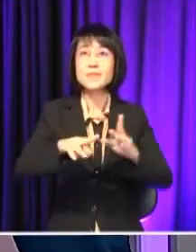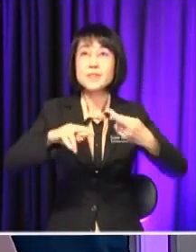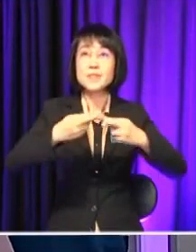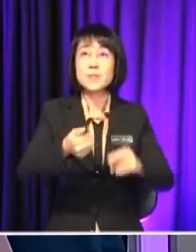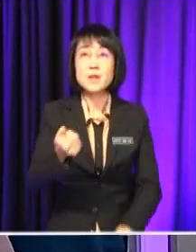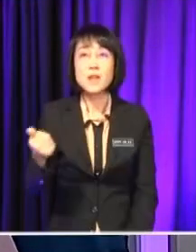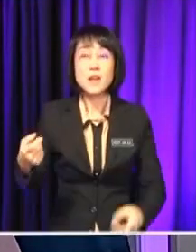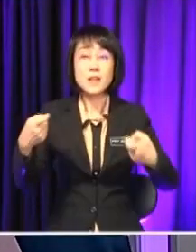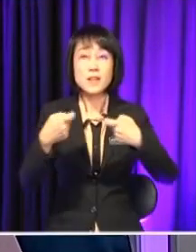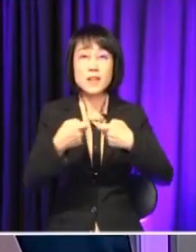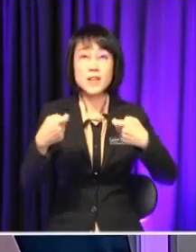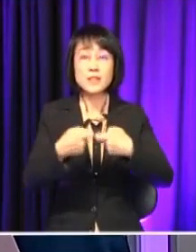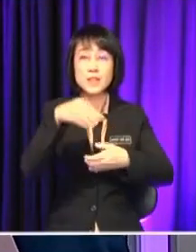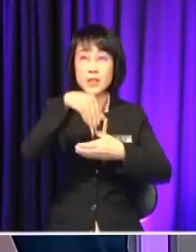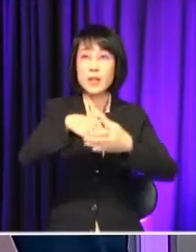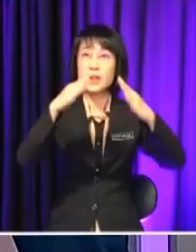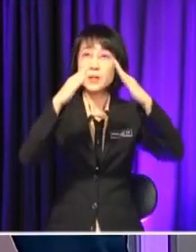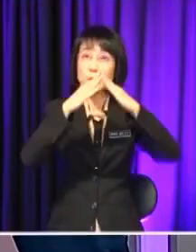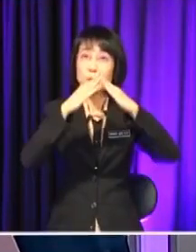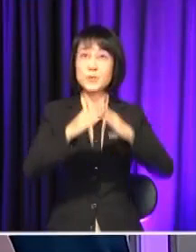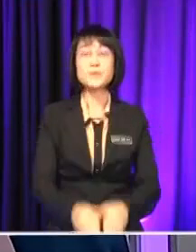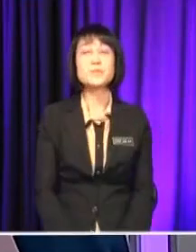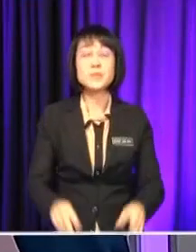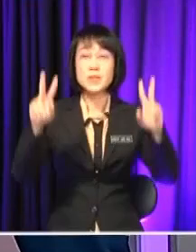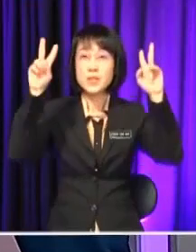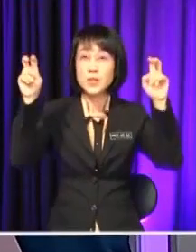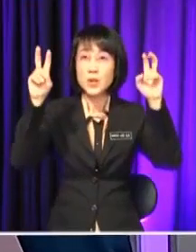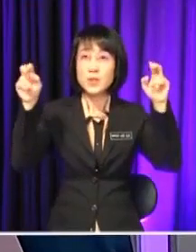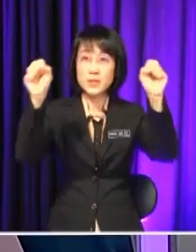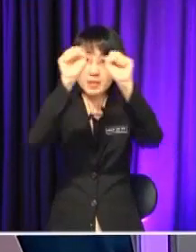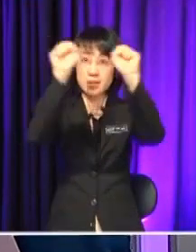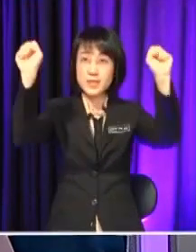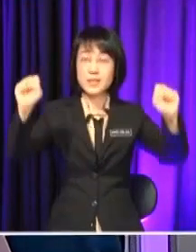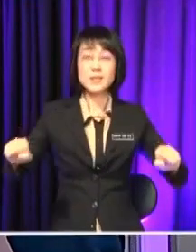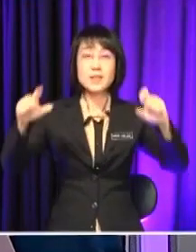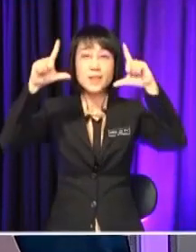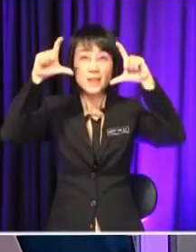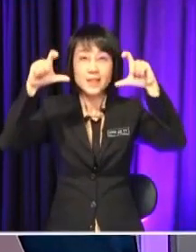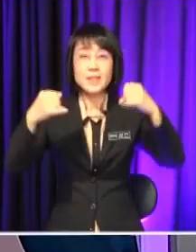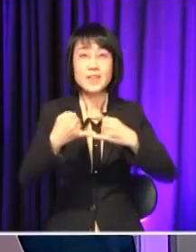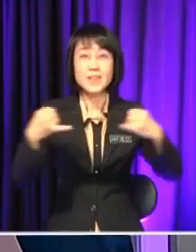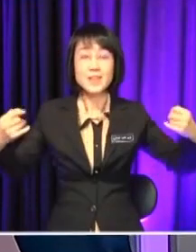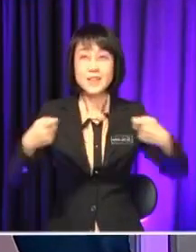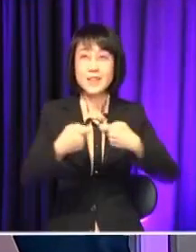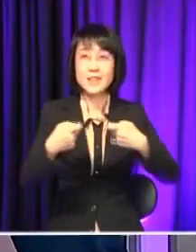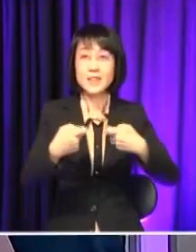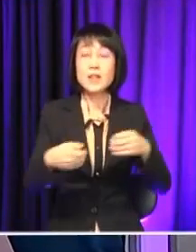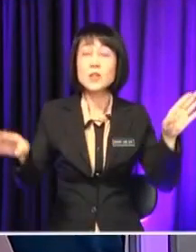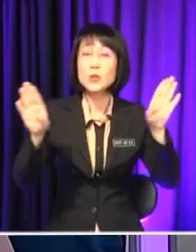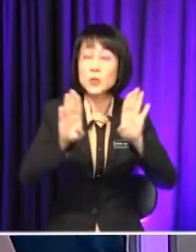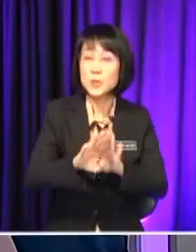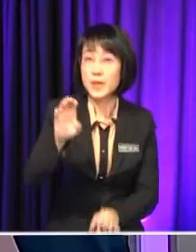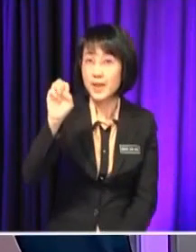domestik di bawah topik sistem camera Little tertutup sqlt